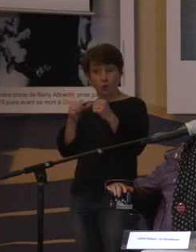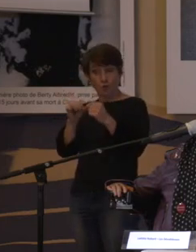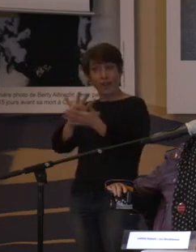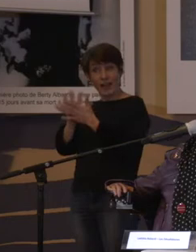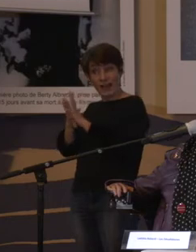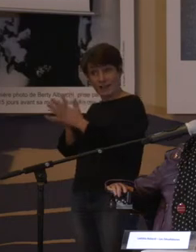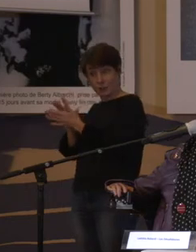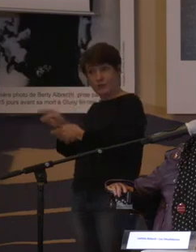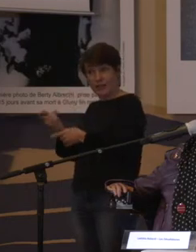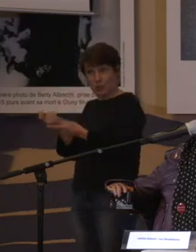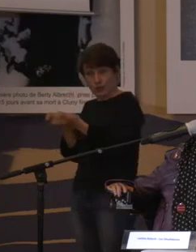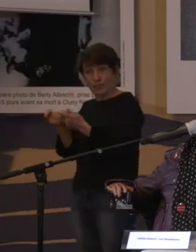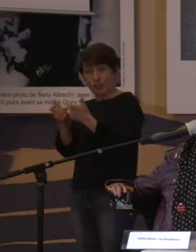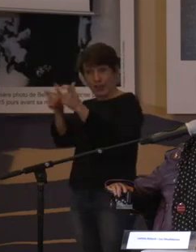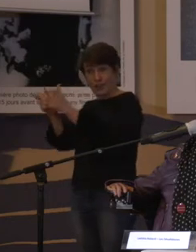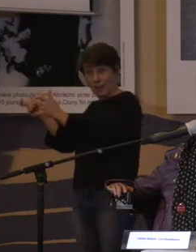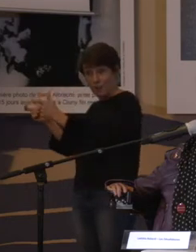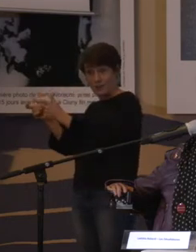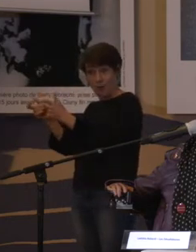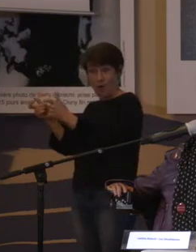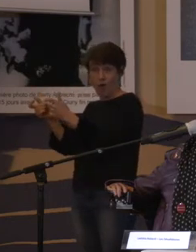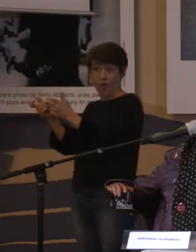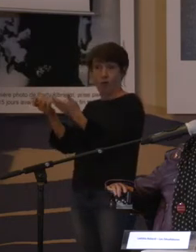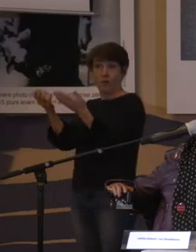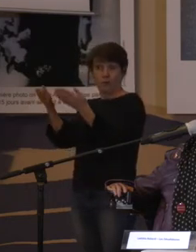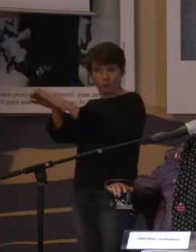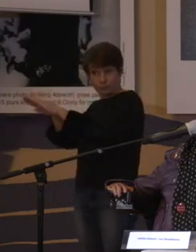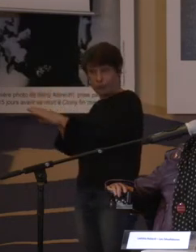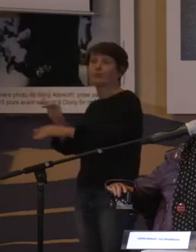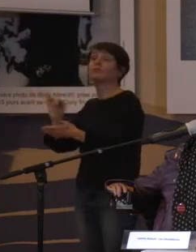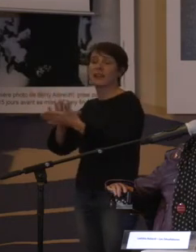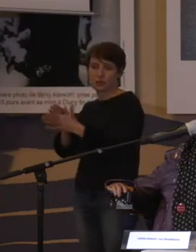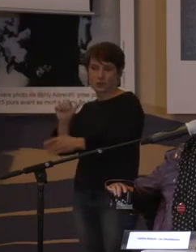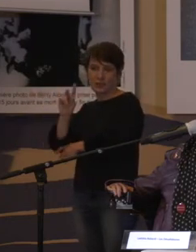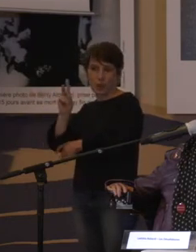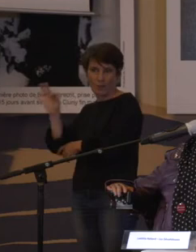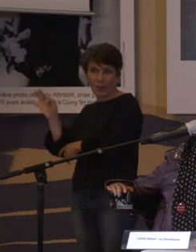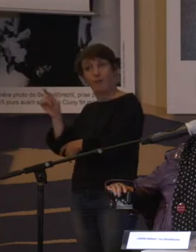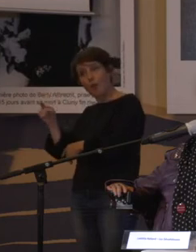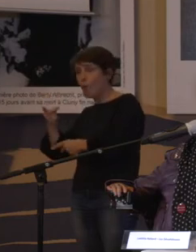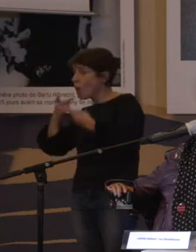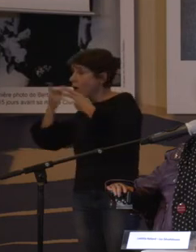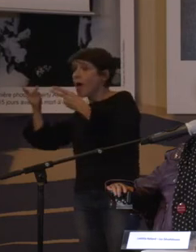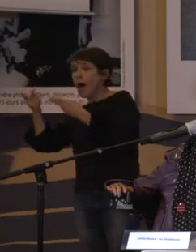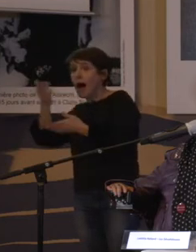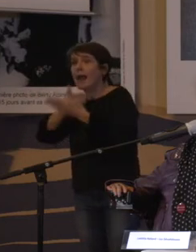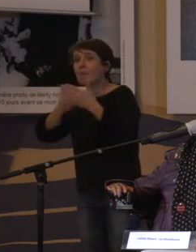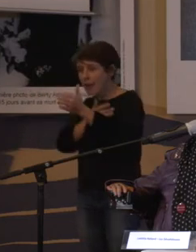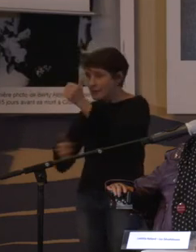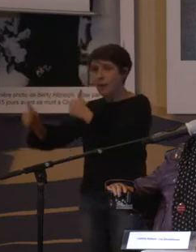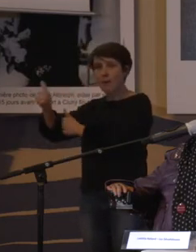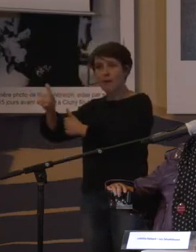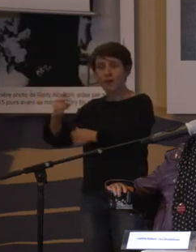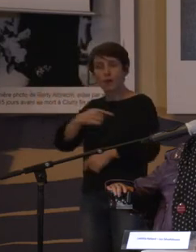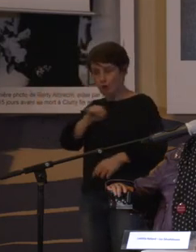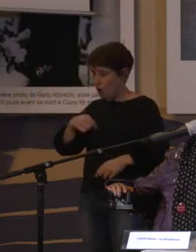lieux de privation de liberté contraires aux droits de l'homme, je cite l'APF, parler en notre nom. Donc nous avons dénoncé ce scandale et pour